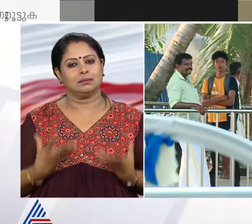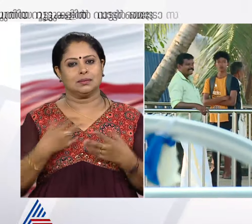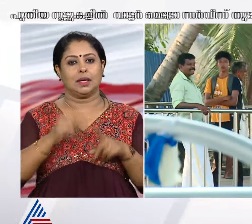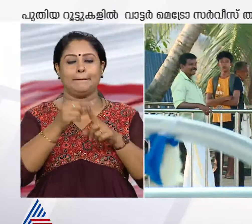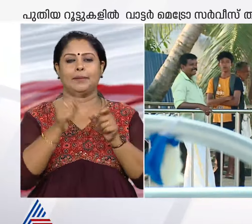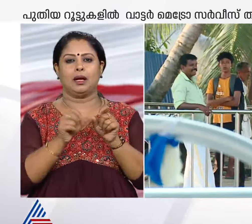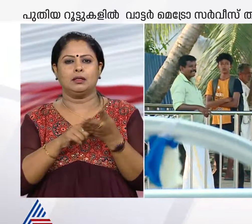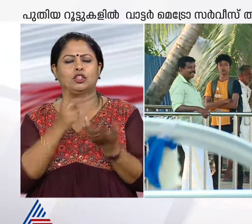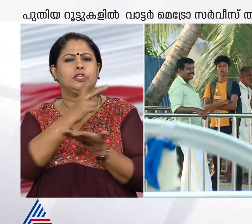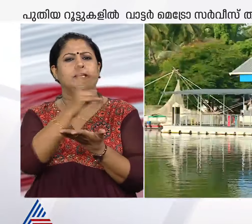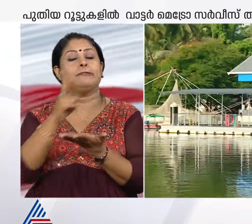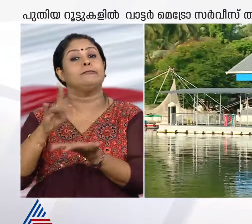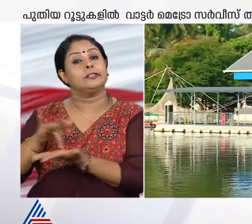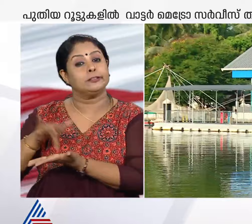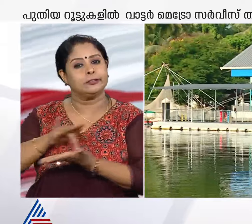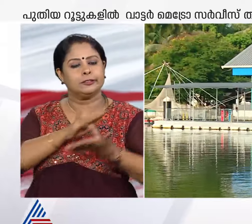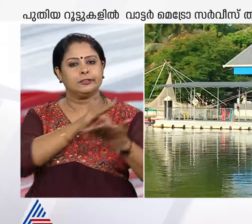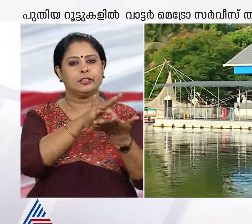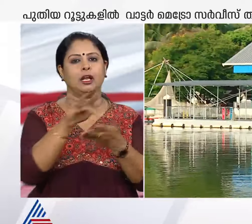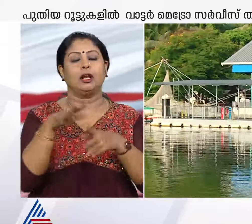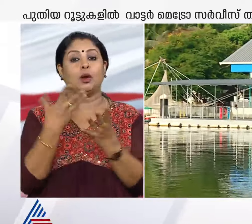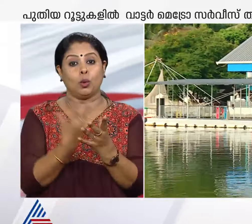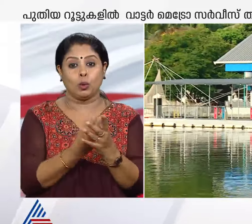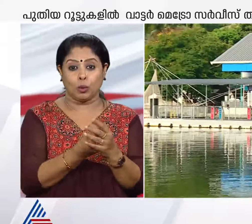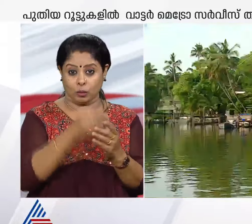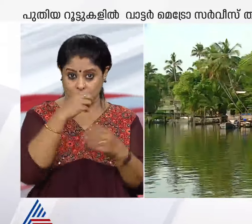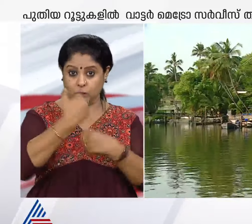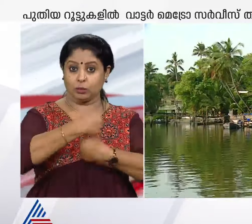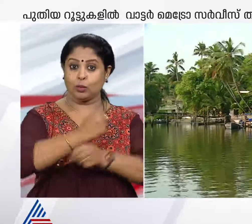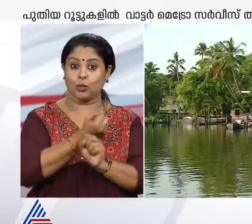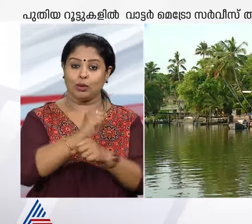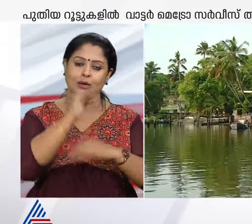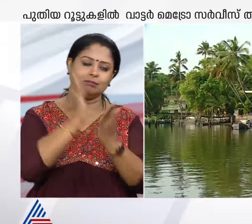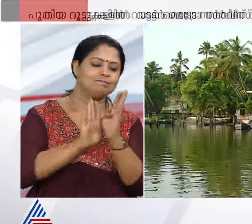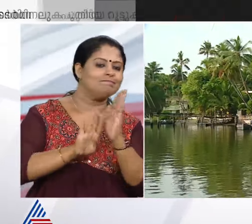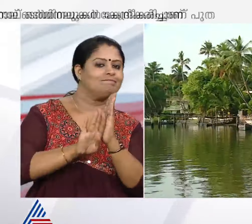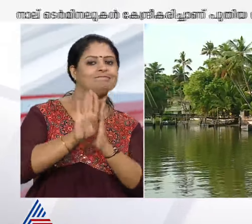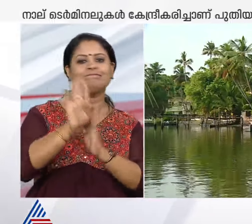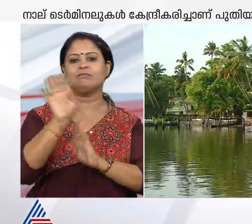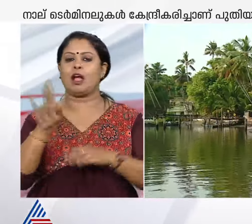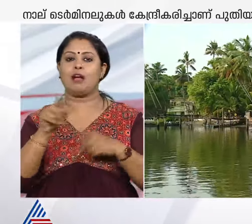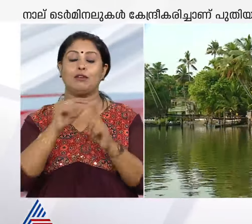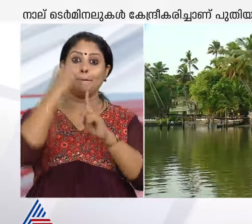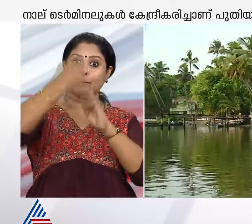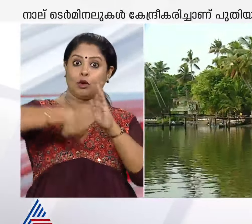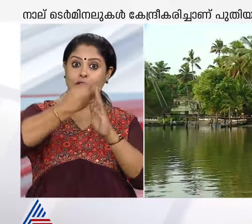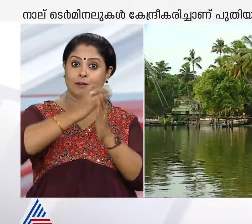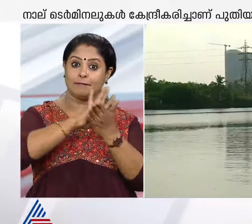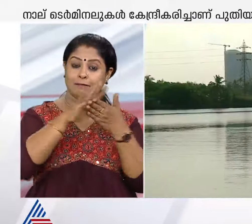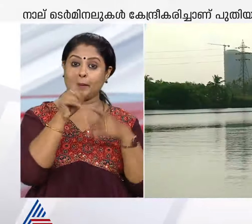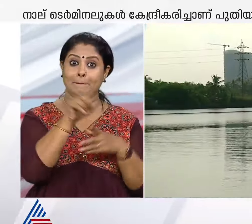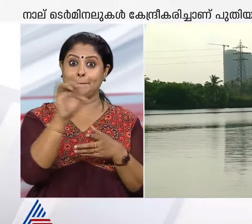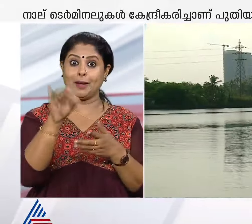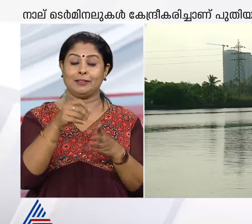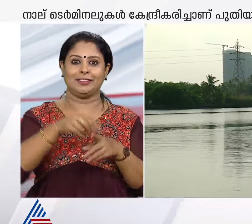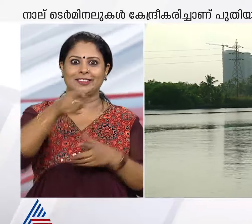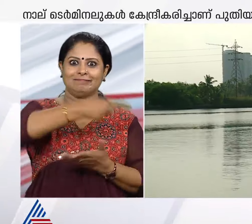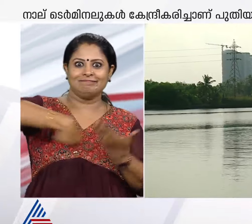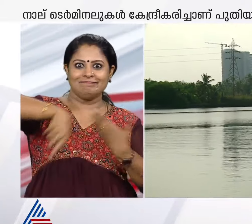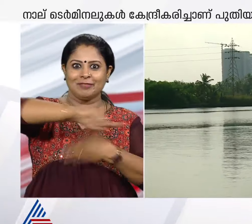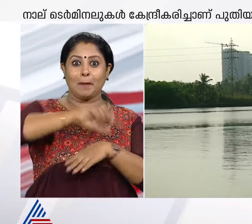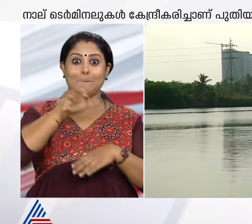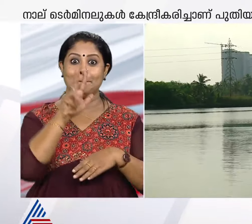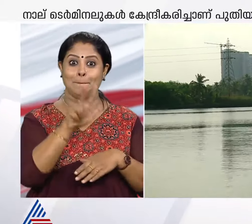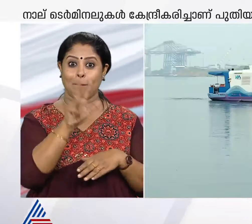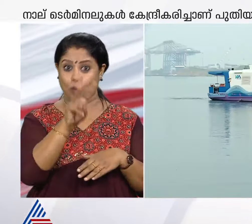പാലിയം തുരുത്ത്, കുമ്പളം, വെല്ലിംഗ്ടൺ ഐലൻഡ്, മട്ടാഞ്ചേരി ടെർമിനലുകളുടെ നിർമ്മാണം പുരോഗമിക്കുകയാണ്. പദ്ധതി പൂർത്തിയാവുമ്പോൾ 10 ദ്വീപുകളിലായി